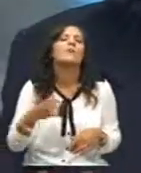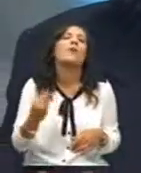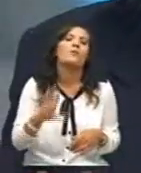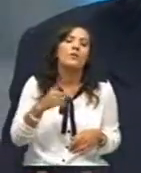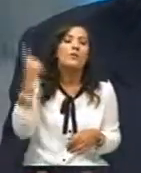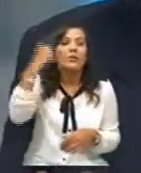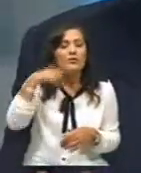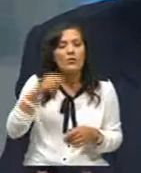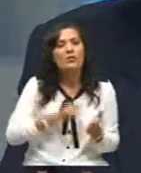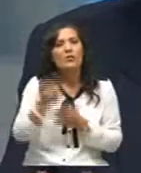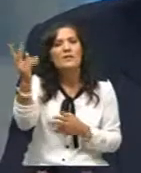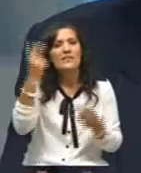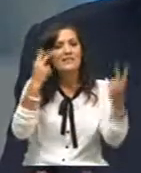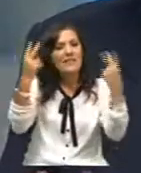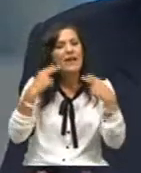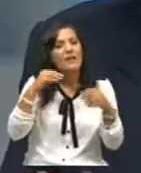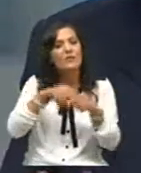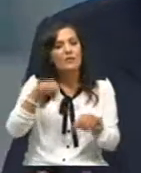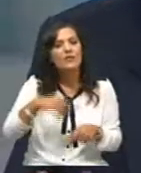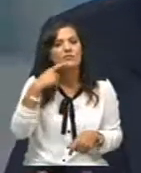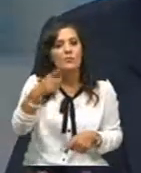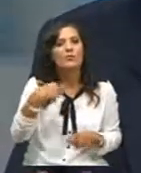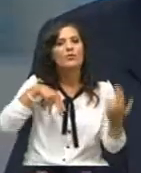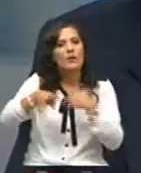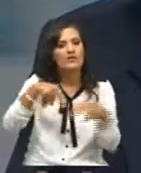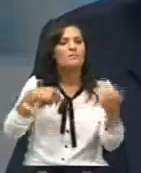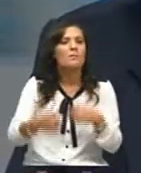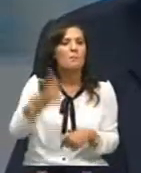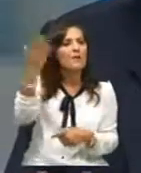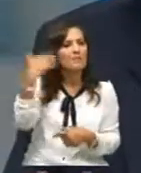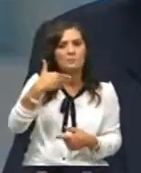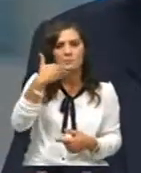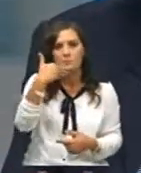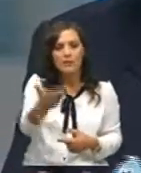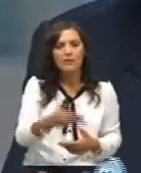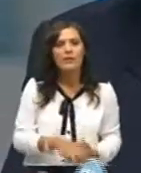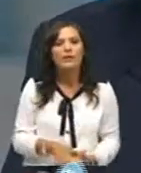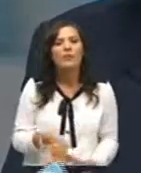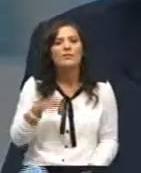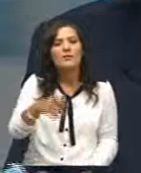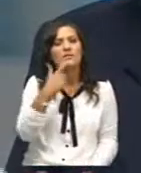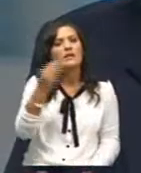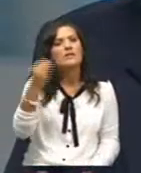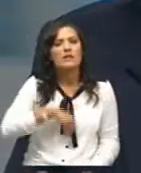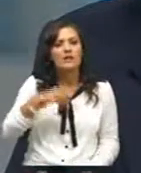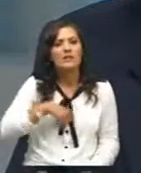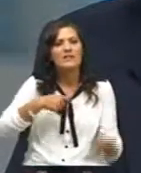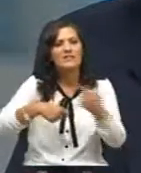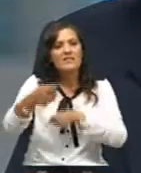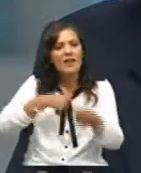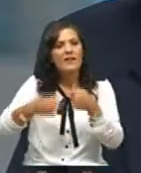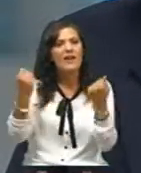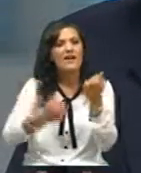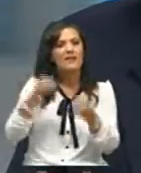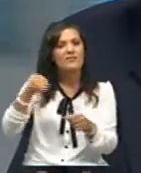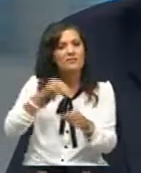tüm izleyicilere buradan söylüyorum zaten Ulaştırma bakanımız da geçen gün söyledi bunu bu seni zannediyorum ticari